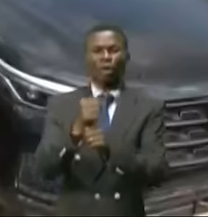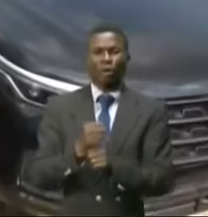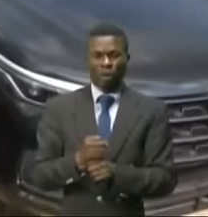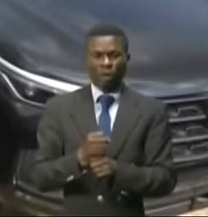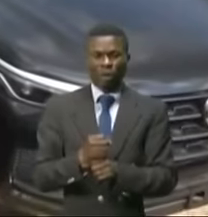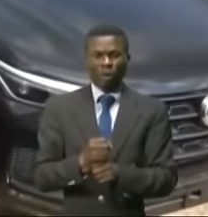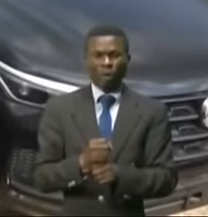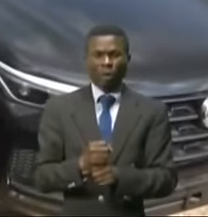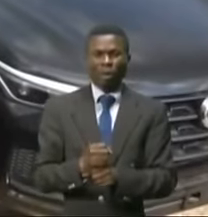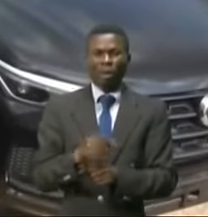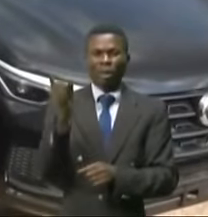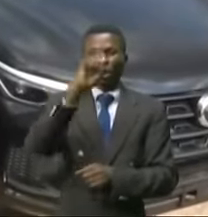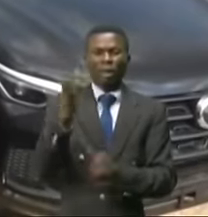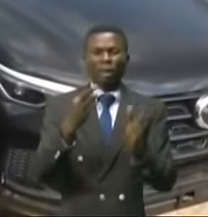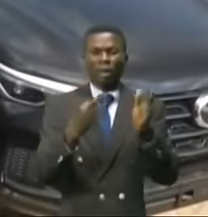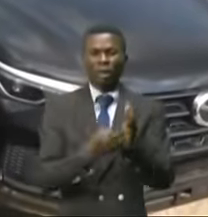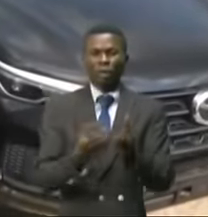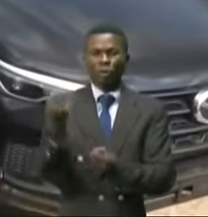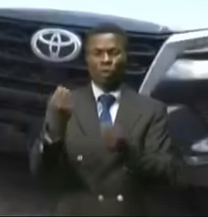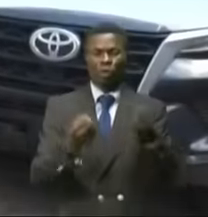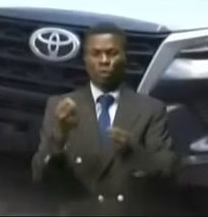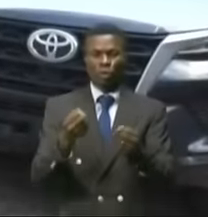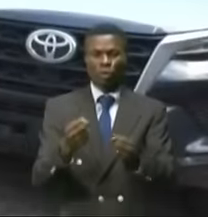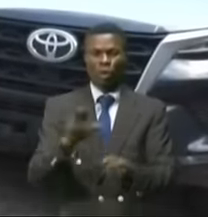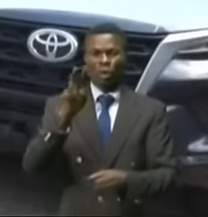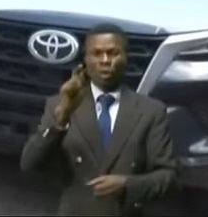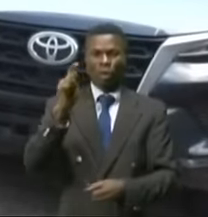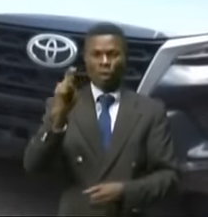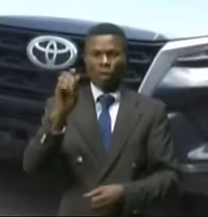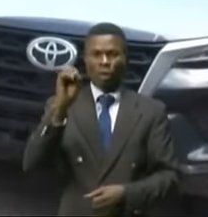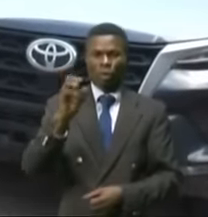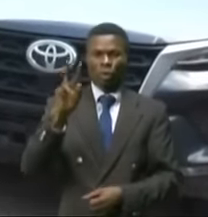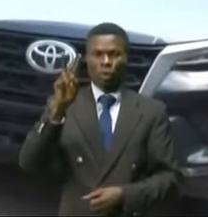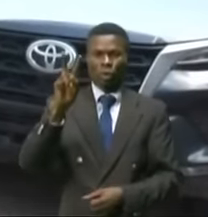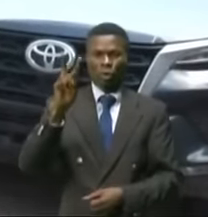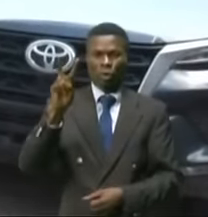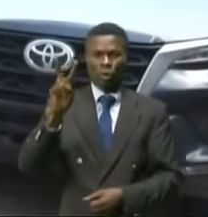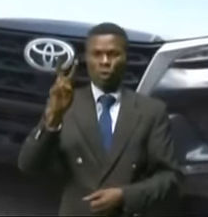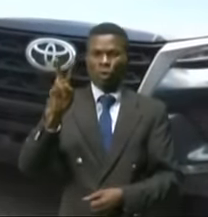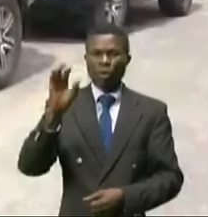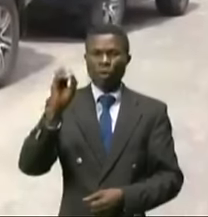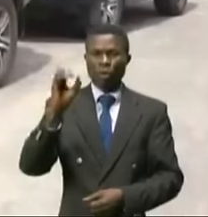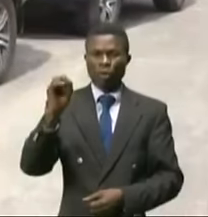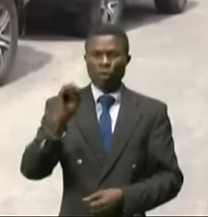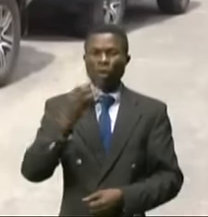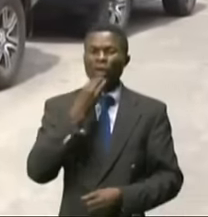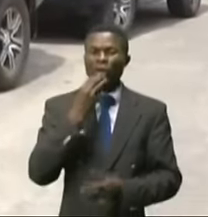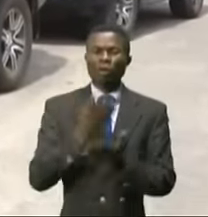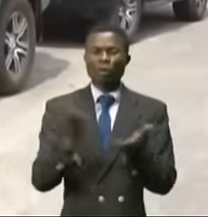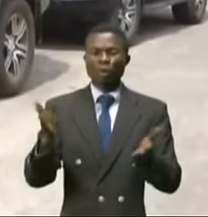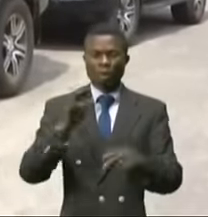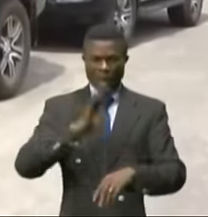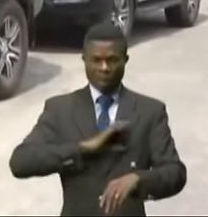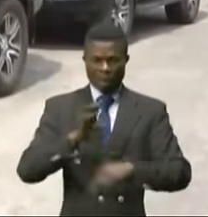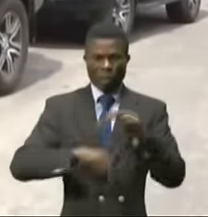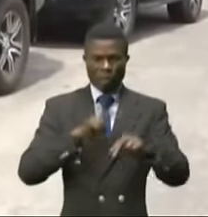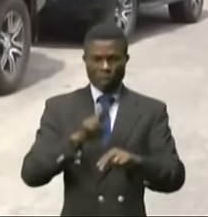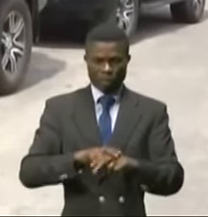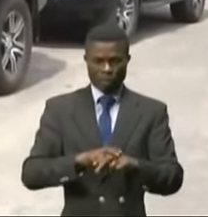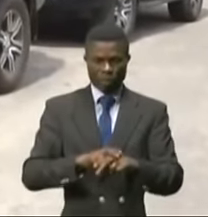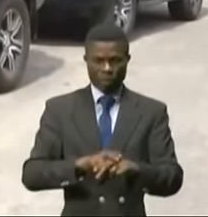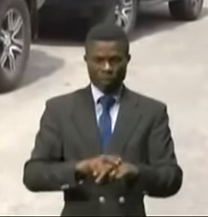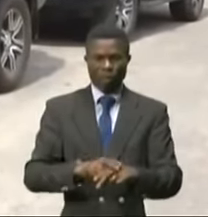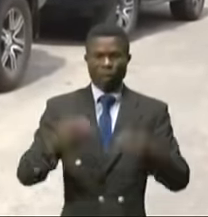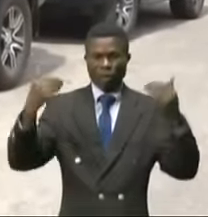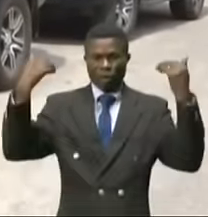dotée de 38 jupes de marque Toyota Fortuner Pimpant destinées à l'inspection générale de la PNC et